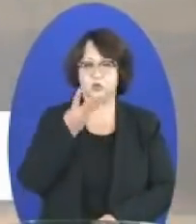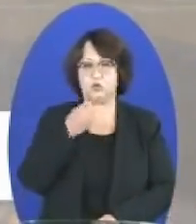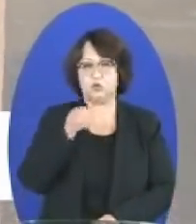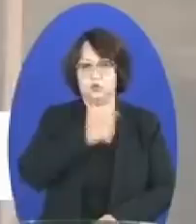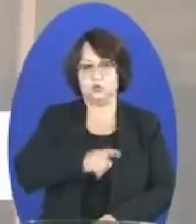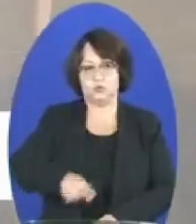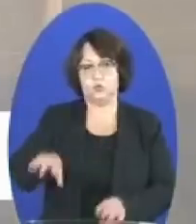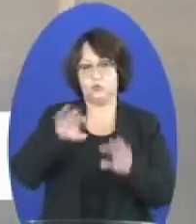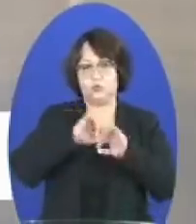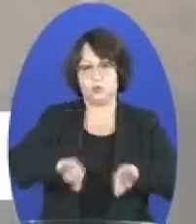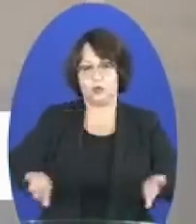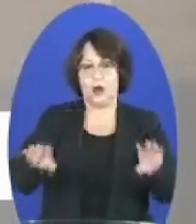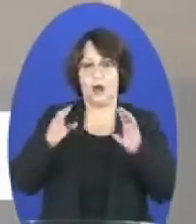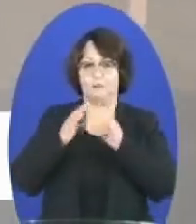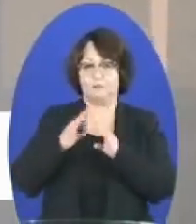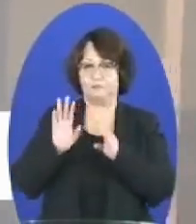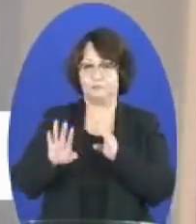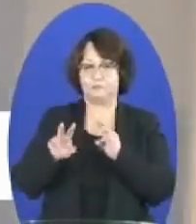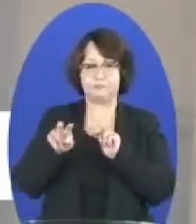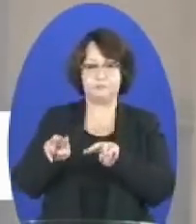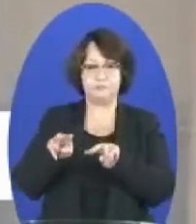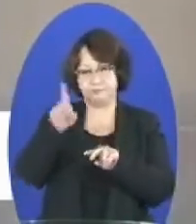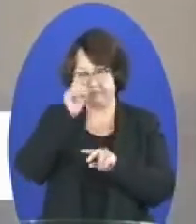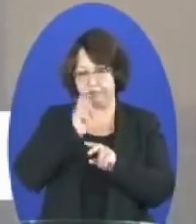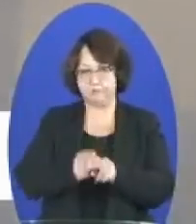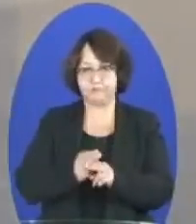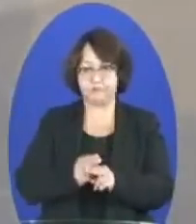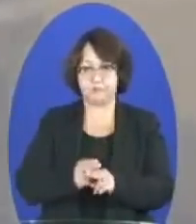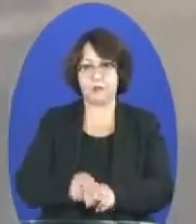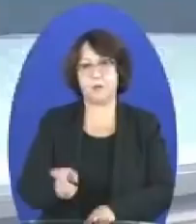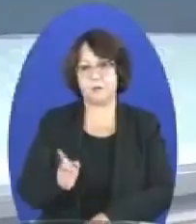өвчтөн тусгаарлалтанд эмчилгээ хийлгэж байна.